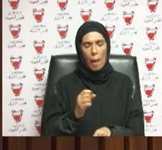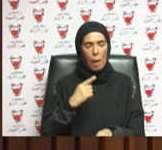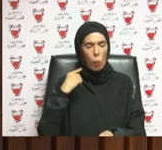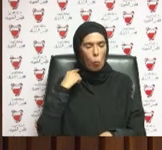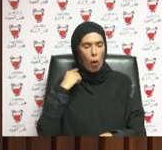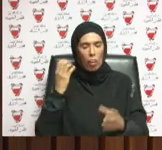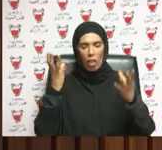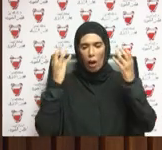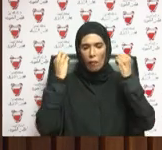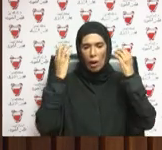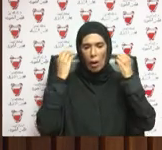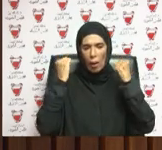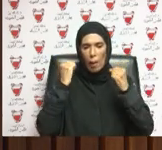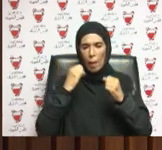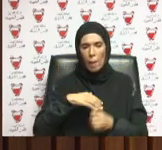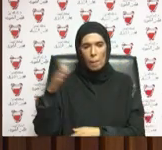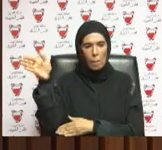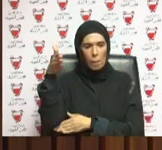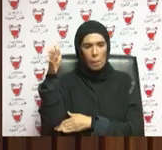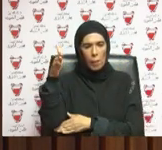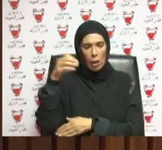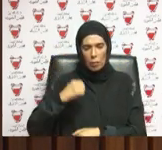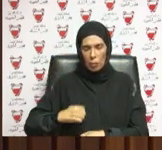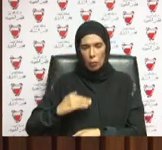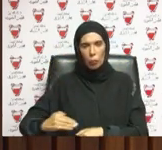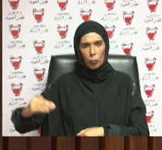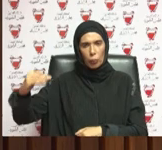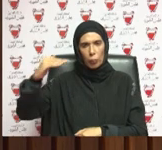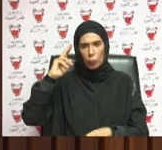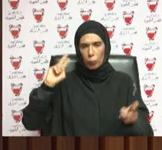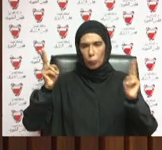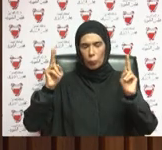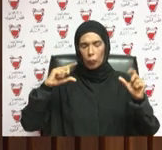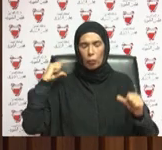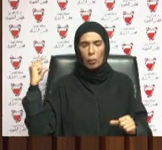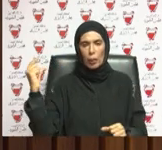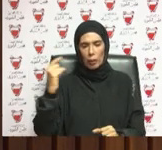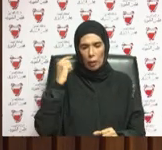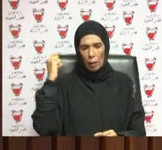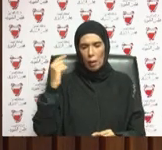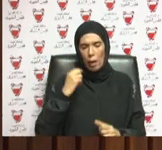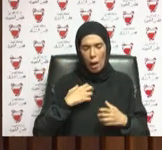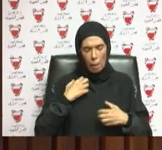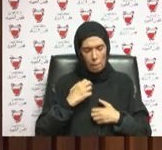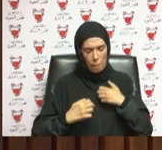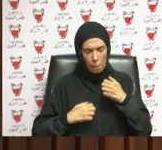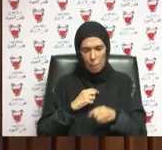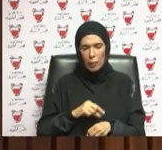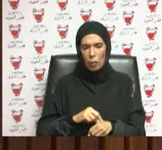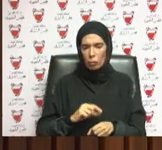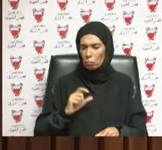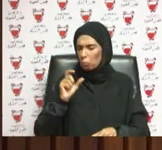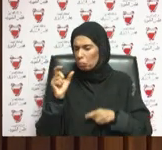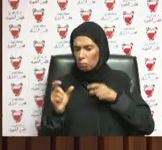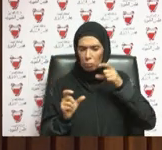بالحضارة، رفع رايتها إلى العلا في كل المحافل الدولية، كان همه الأكبر هو هم الناس، يتابع قضايا